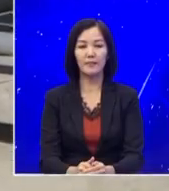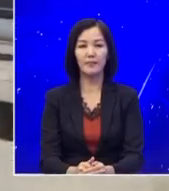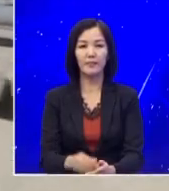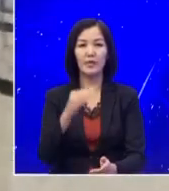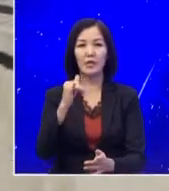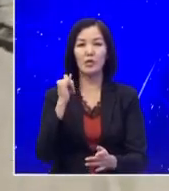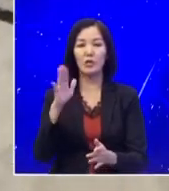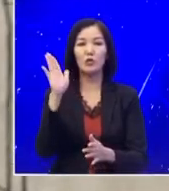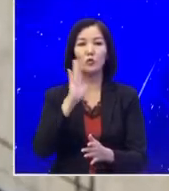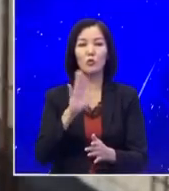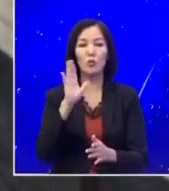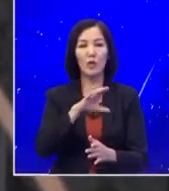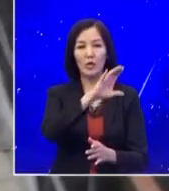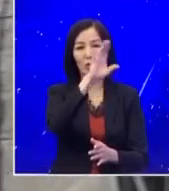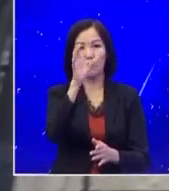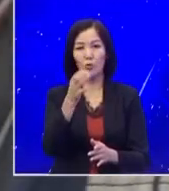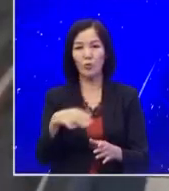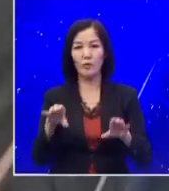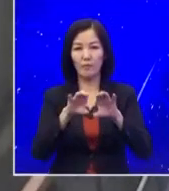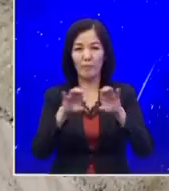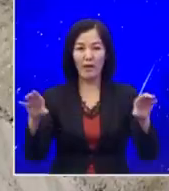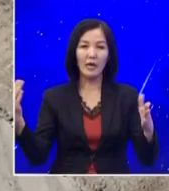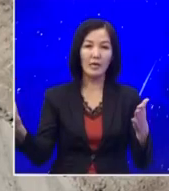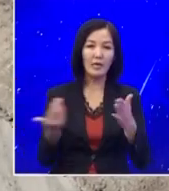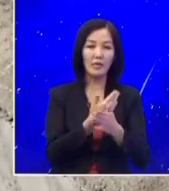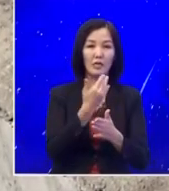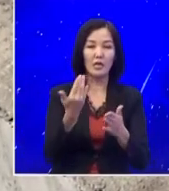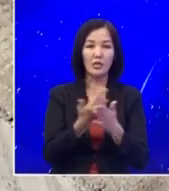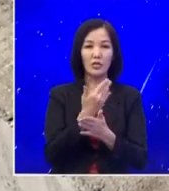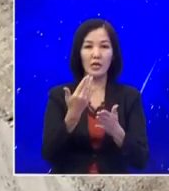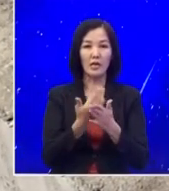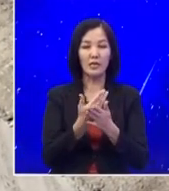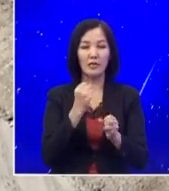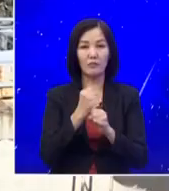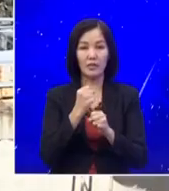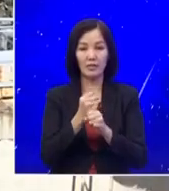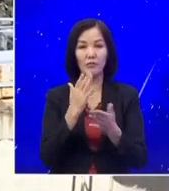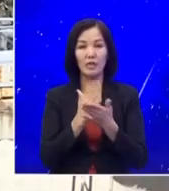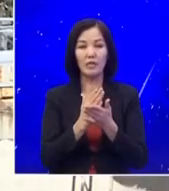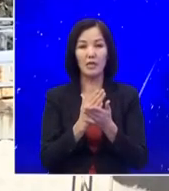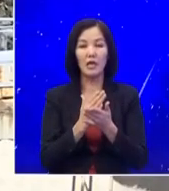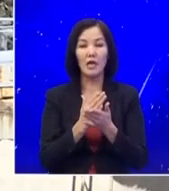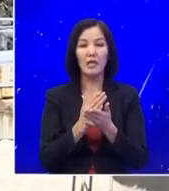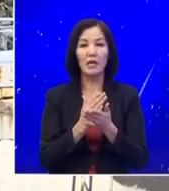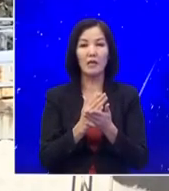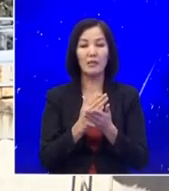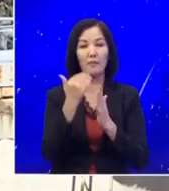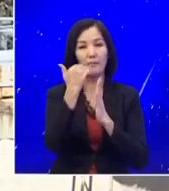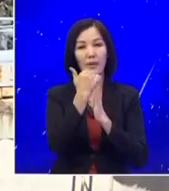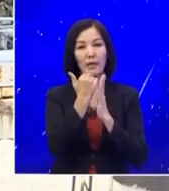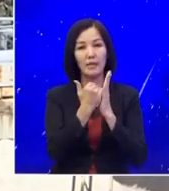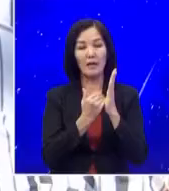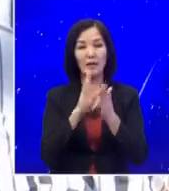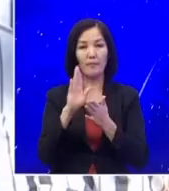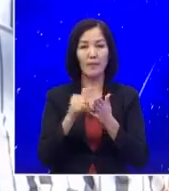Жетісу су құбыры мамандары тозығы жеткен жабдықтарды ауыстырып, су жеткізу желілерін қайта өңдеуді көздеп отыр. Бұл жұмыстар бағдарламадағы